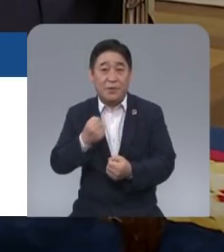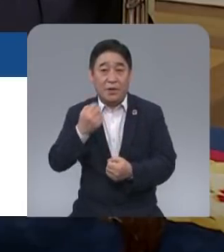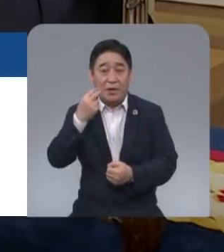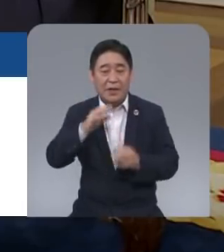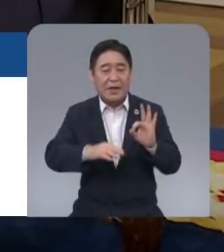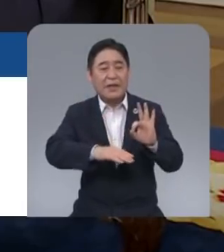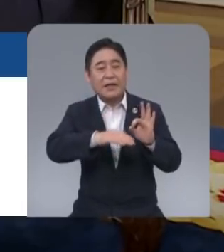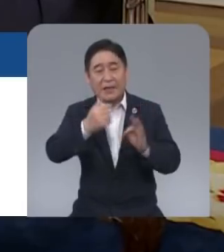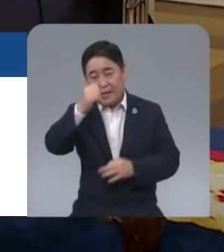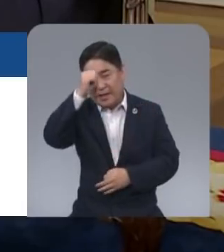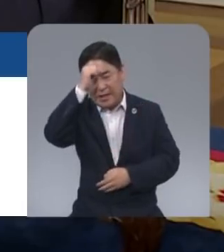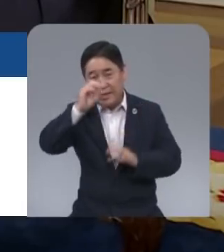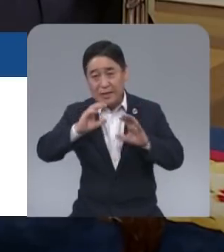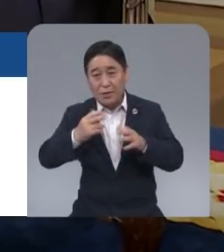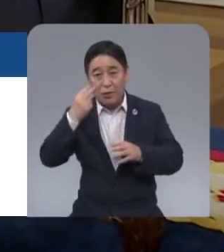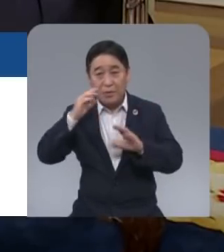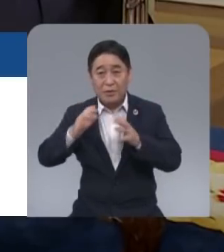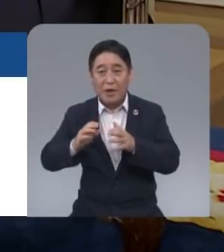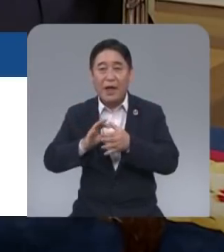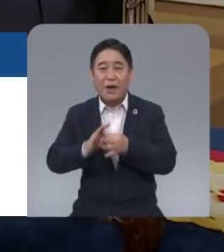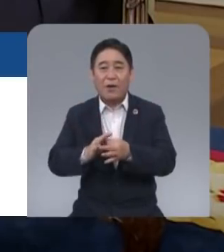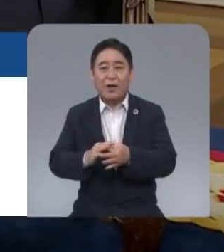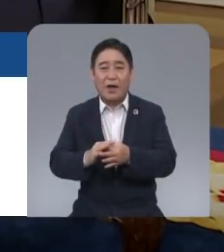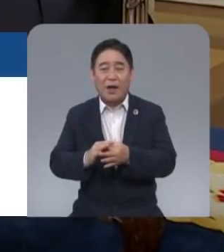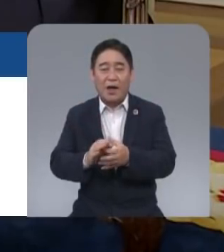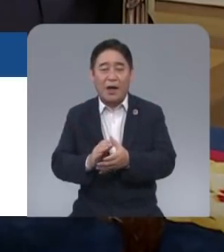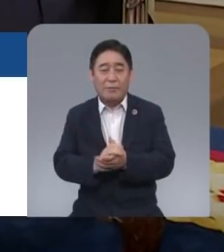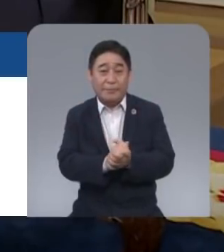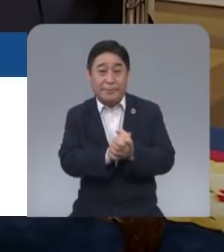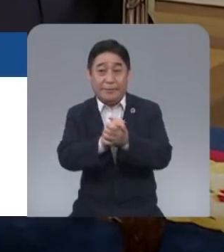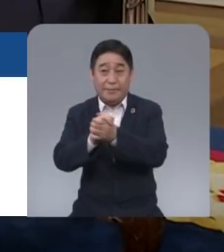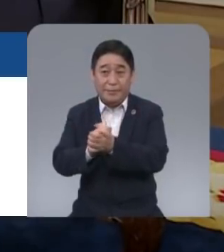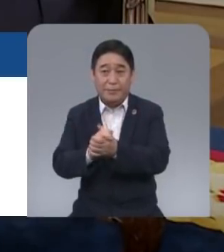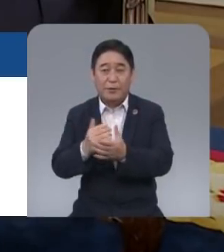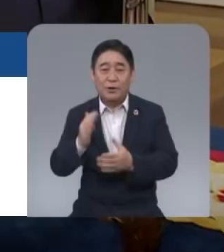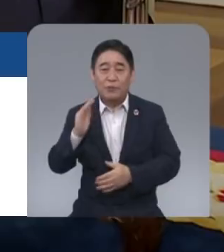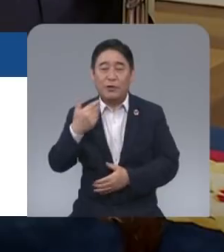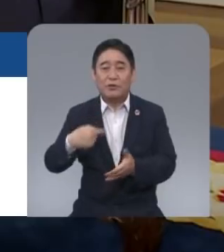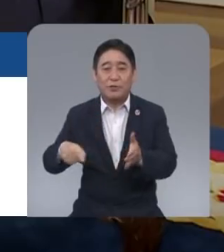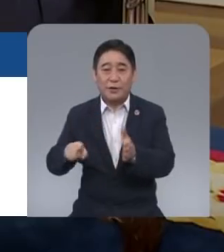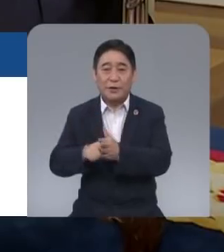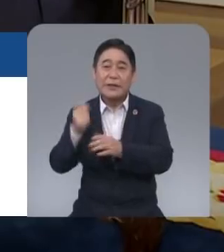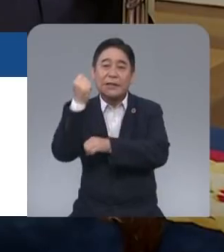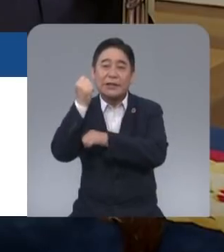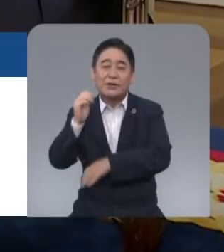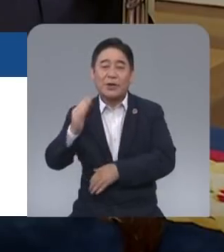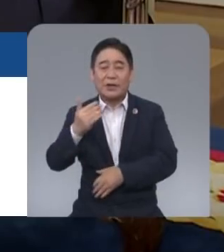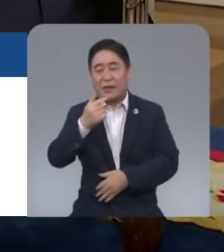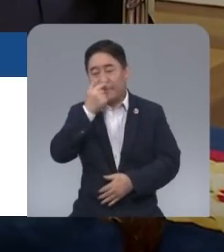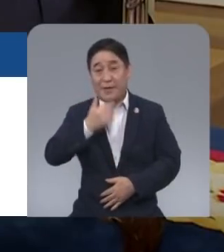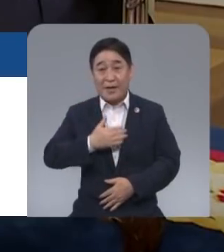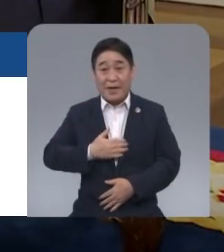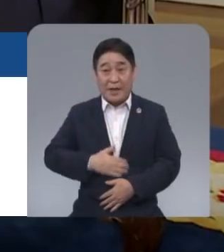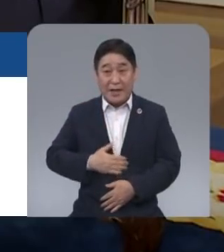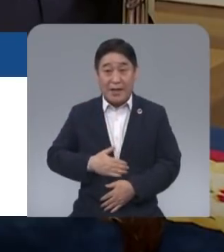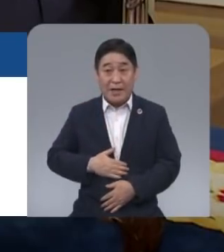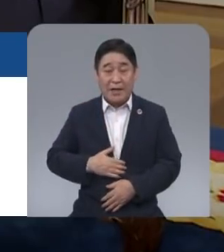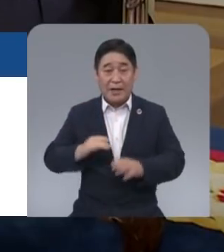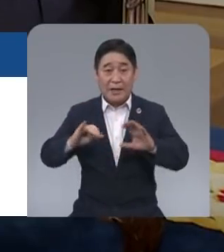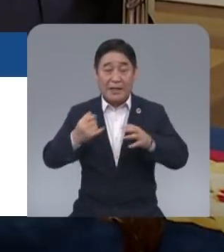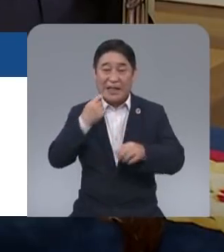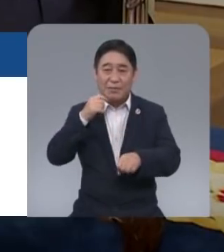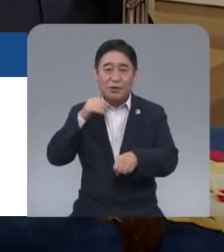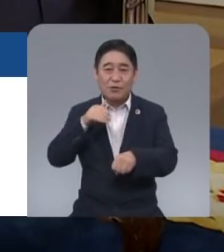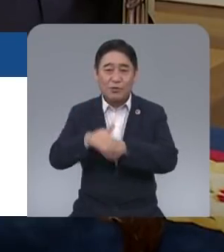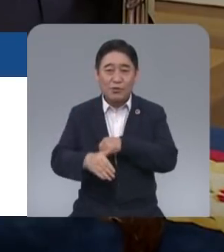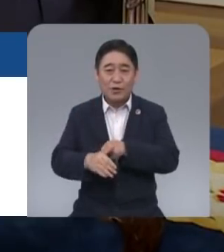दशक हमारी दृष्टि से बहुत ही भारत और अमेरिका के संबंध में विश्व के लोकतांत्रिक